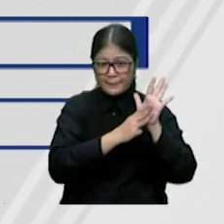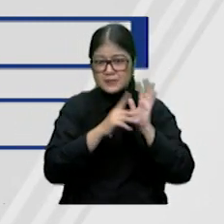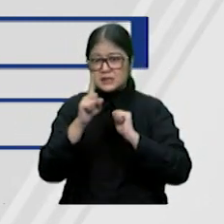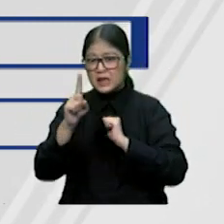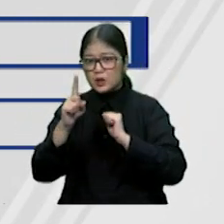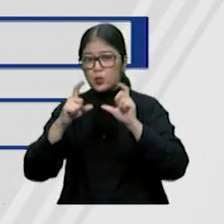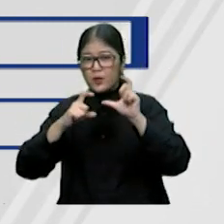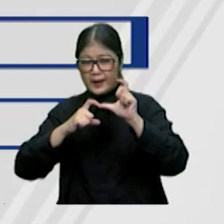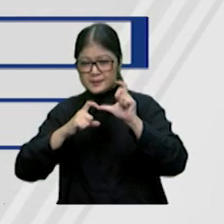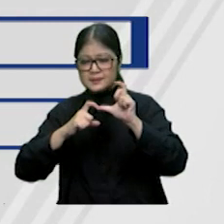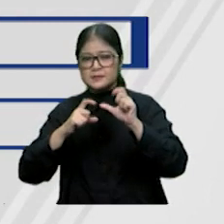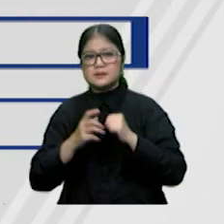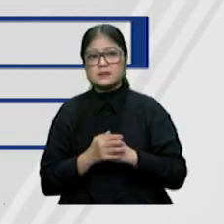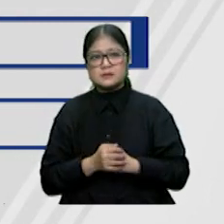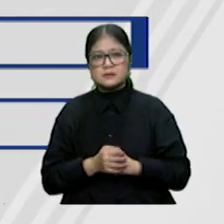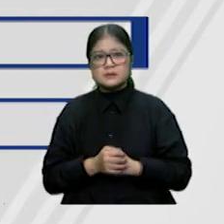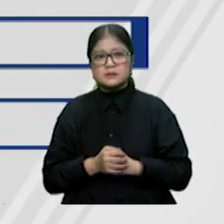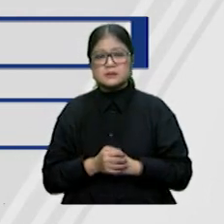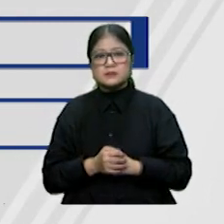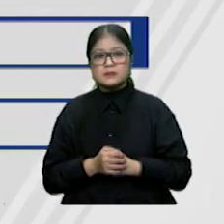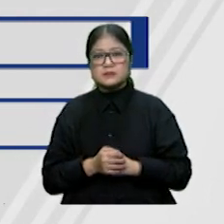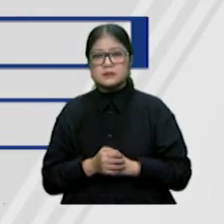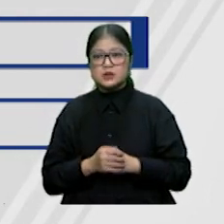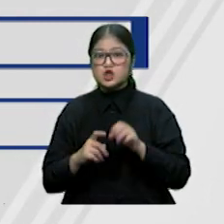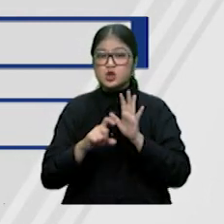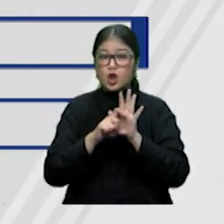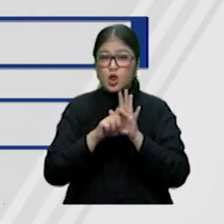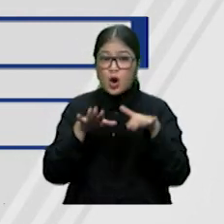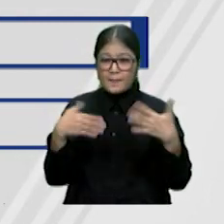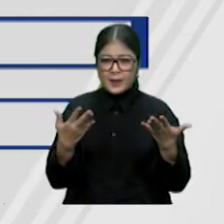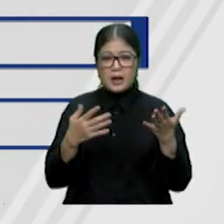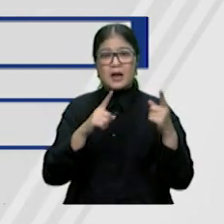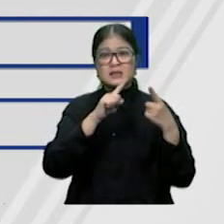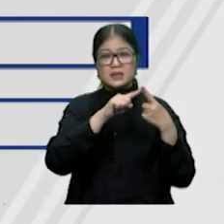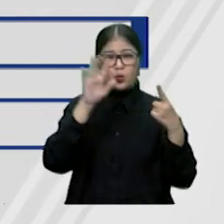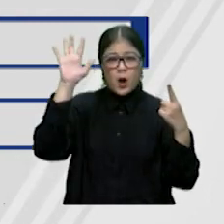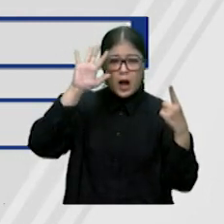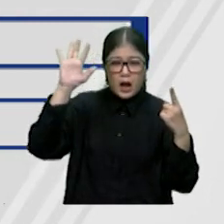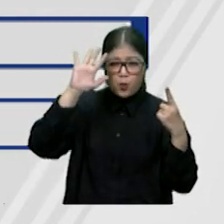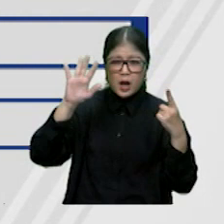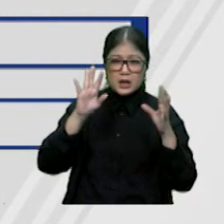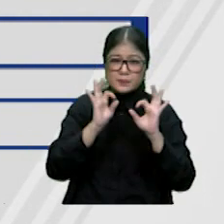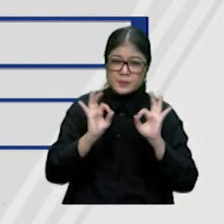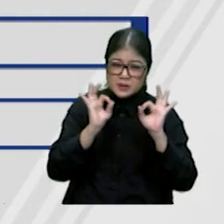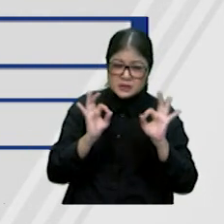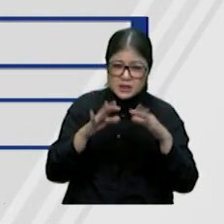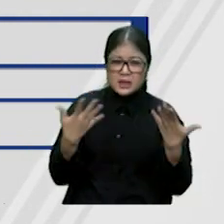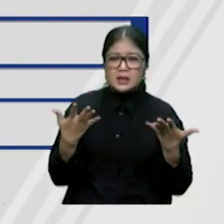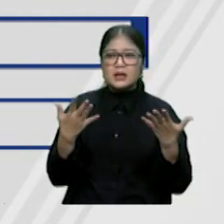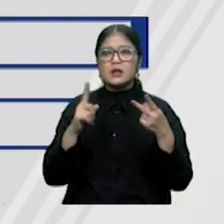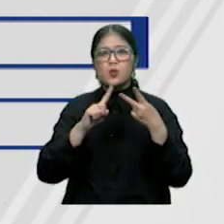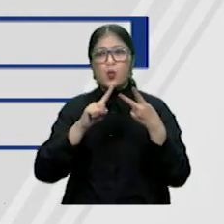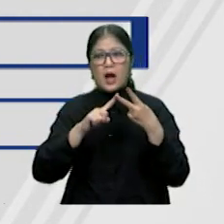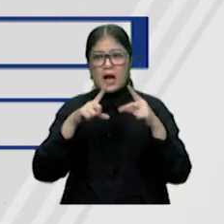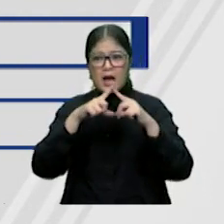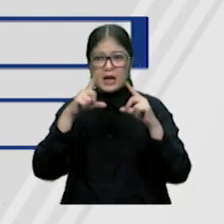buruknya kualitas udara. Di antaranya memeriksa kualitas udara melalui aplikasi, menggunakan penjernih udara ruangan,